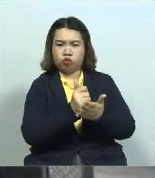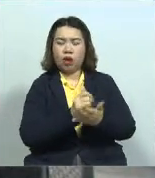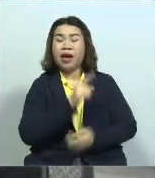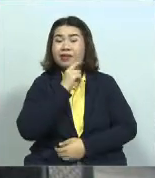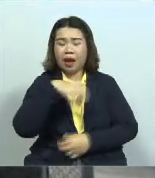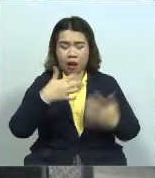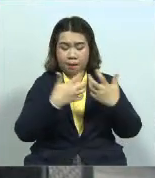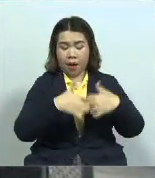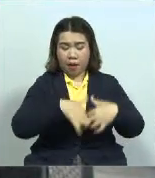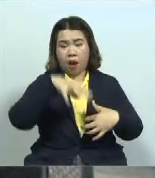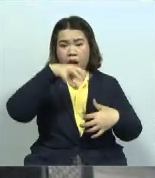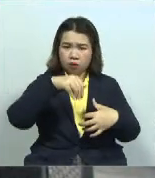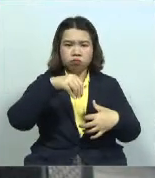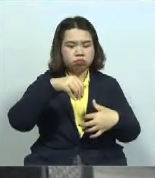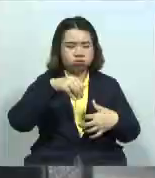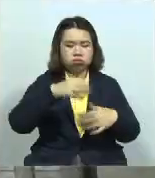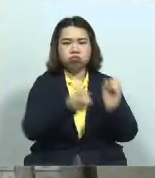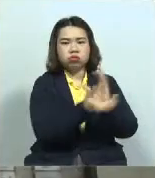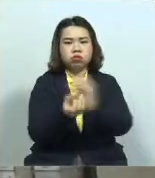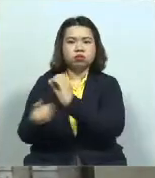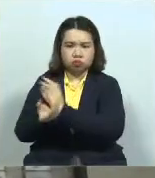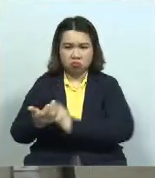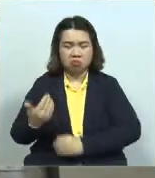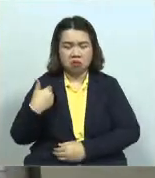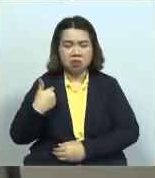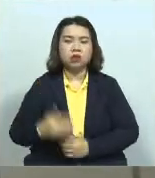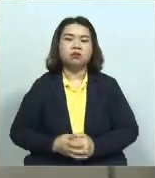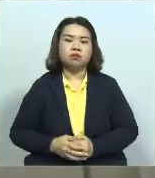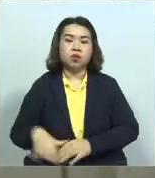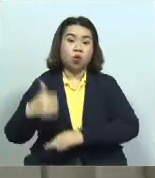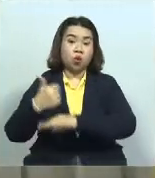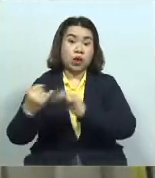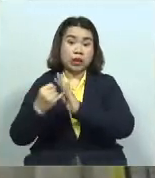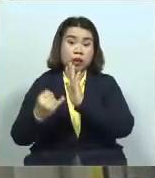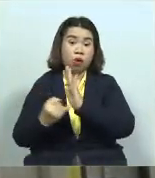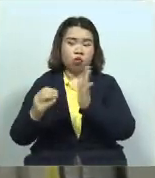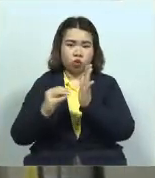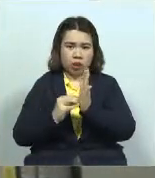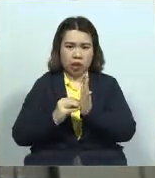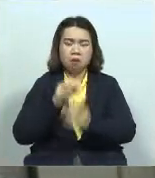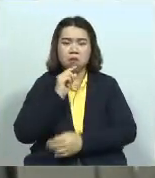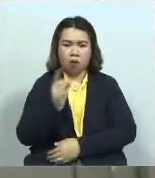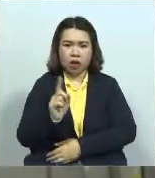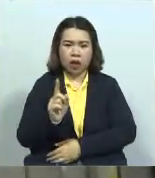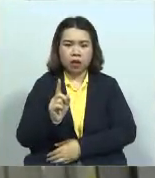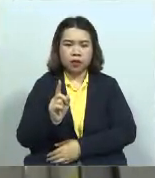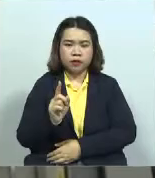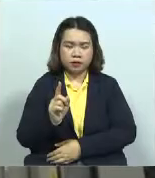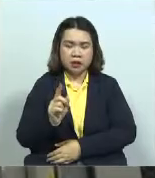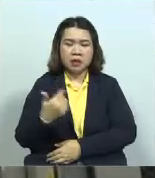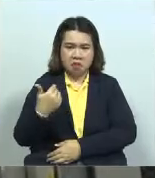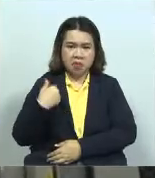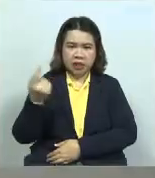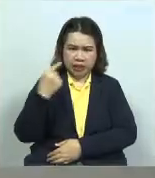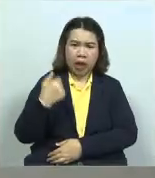ไฟดับทีอะไรทีมันกระทบกระเทือนไปหมดเลยก็ท่านผู้ว่าราชการกรุงเทพมหานครเนี่ยท่านอัศวินขวัญเมืองก็มีบัญ